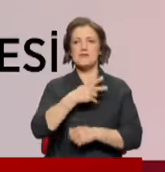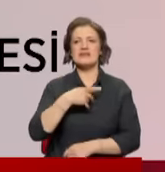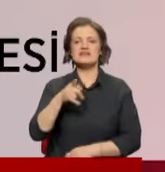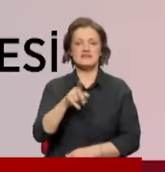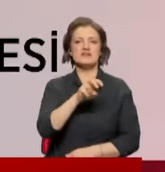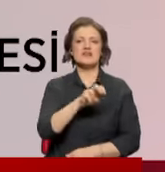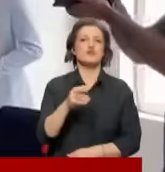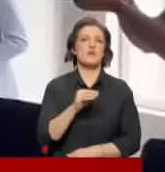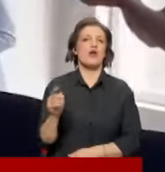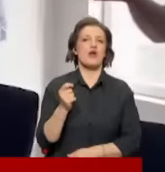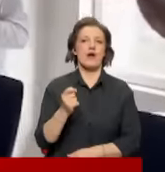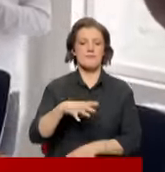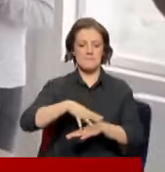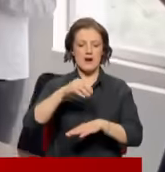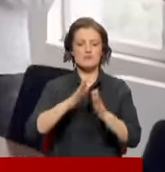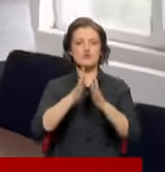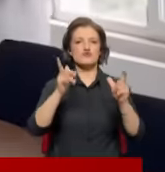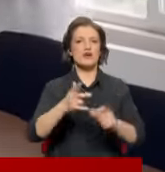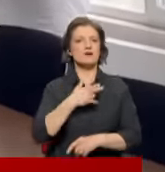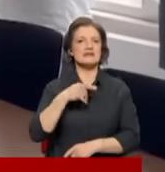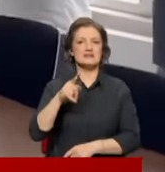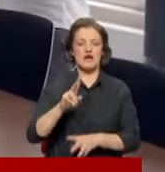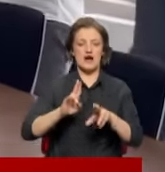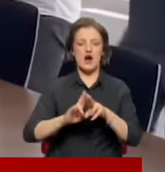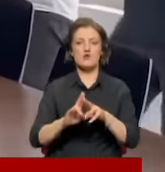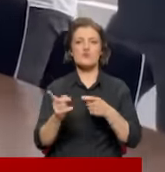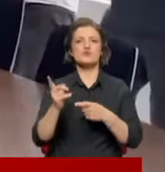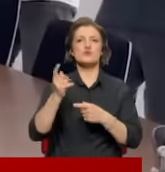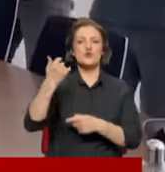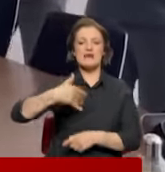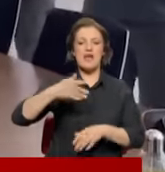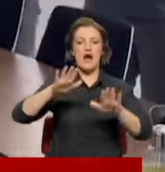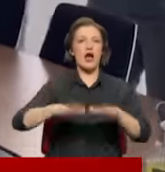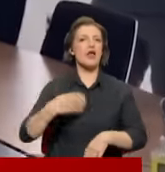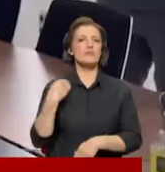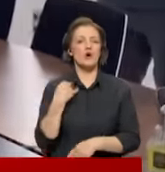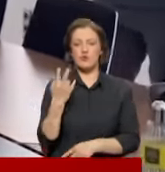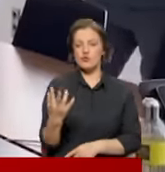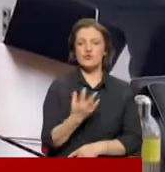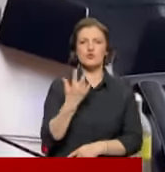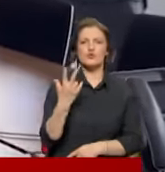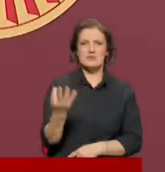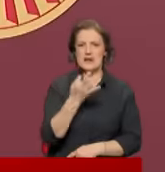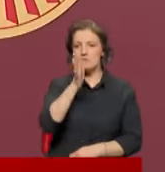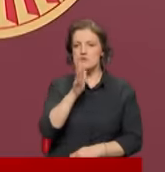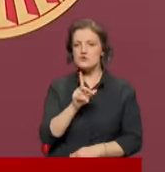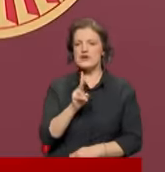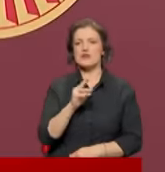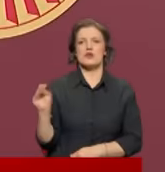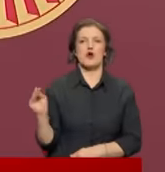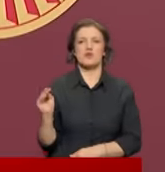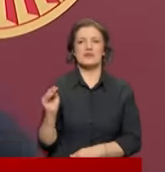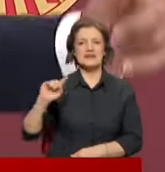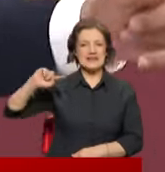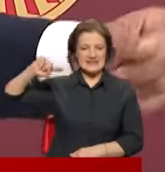borcu 800 milyon lira. Mardin Büyükşehir Belediyesi'nin kayyum yönetiminden kalan borcuysa 3 milyar 502 milyon lira.